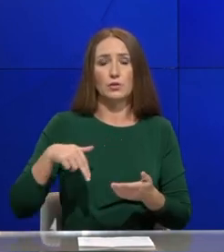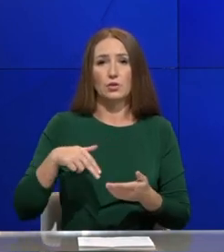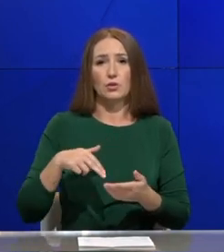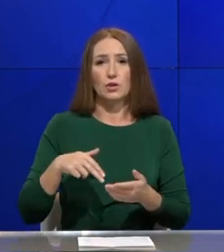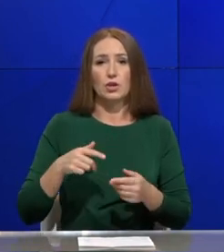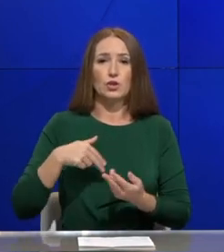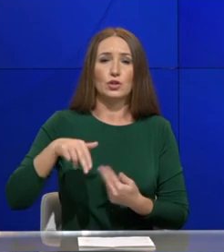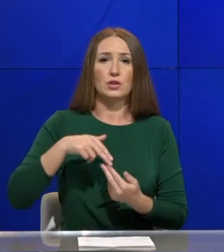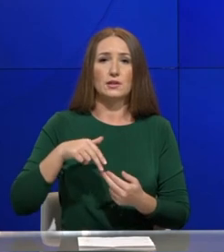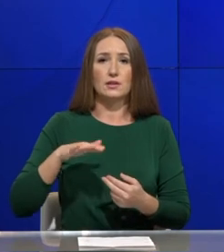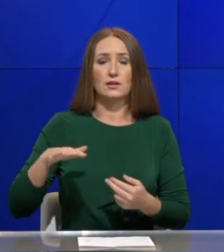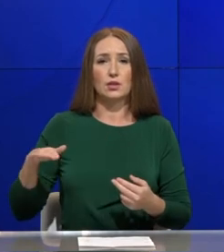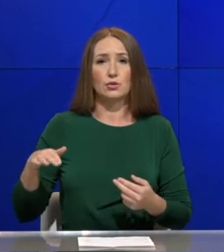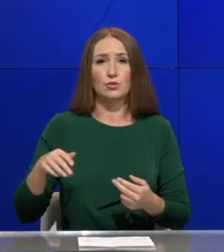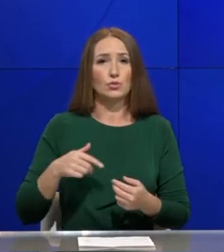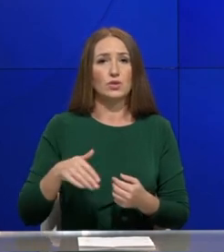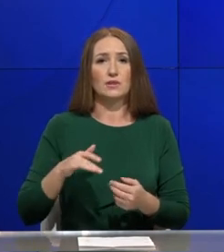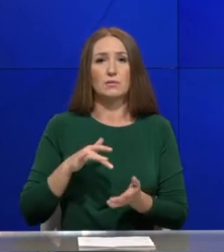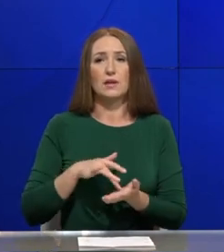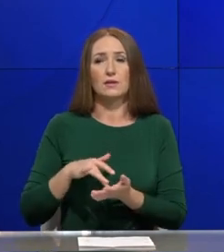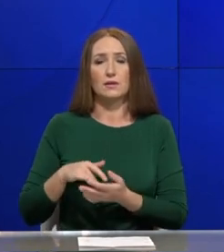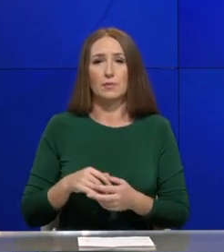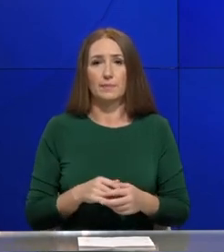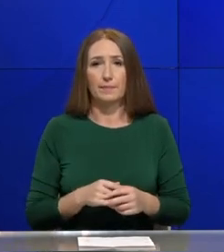i šetališta za djecu u svim naseljima.